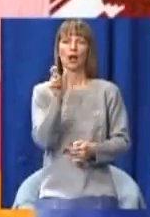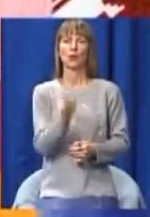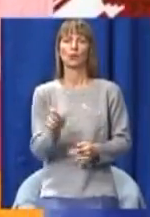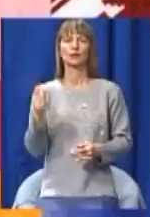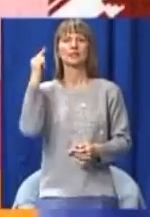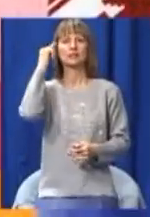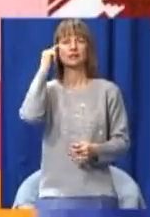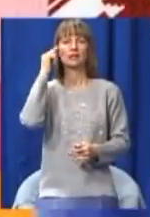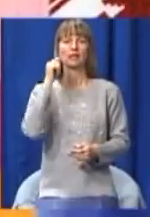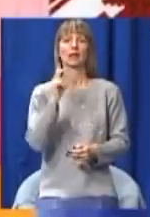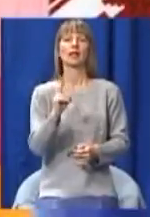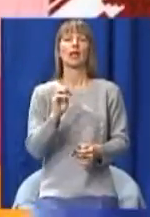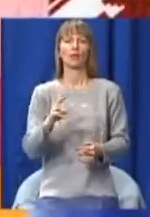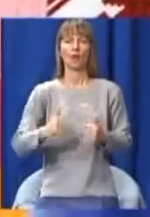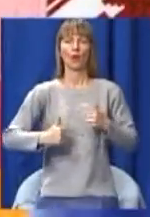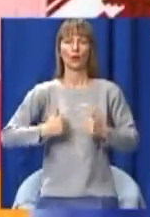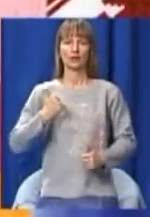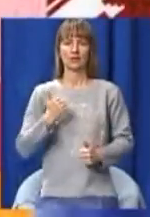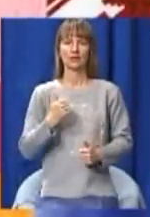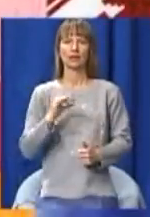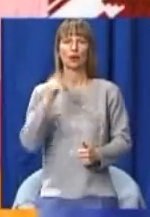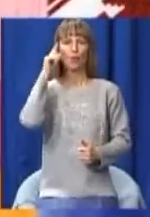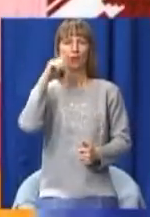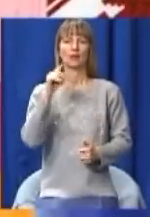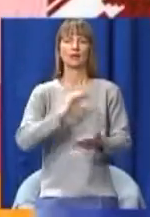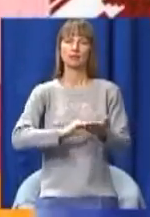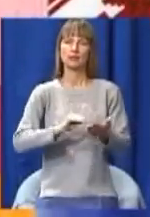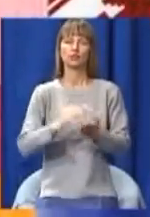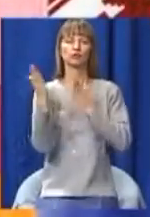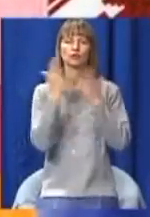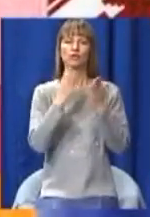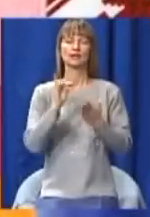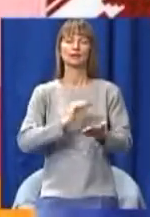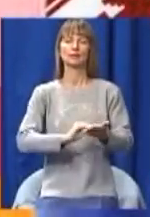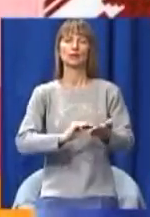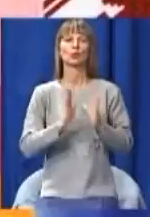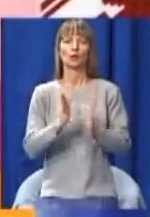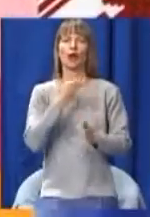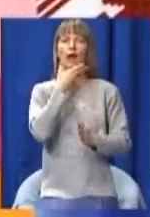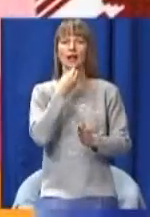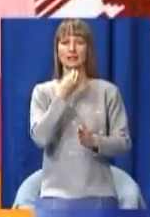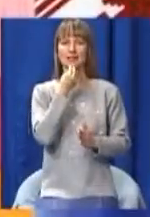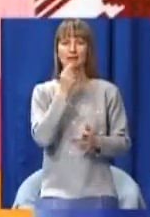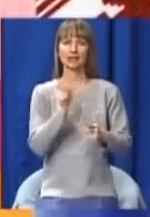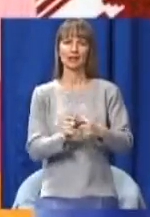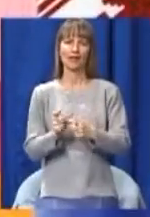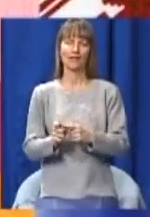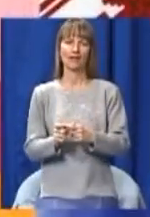знали, кем гордиться, умели писать, читать и писали только красивые